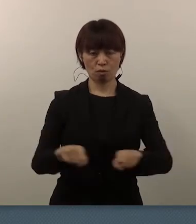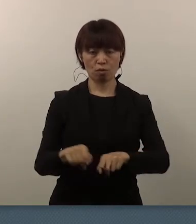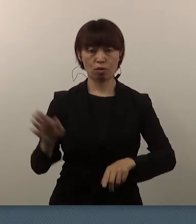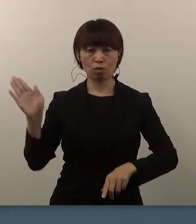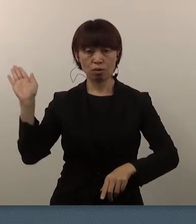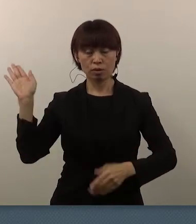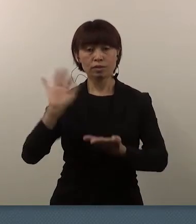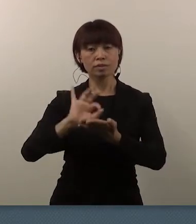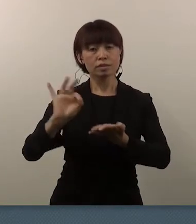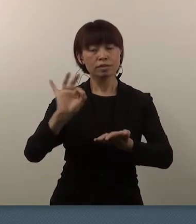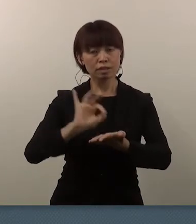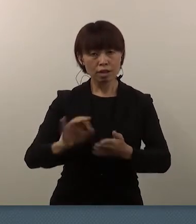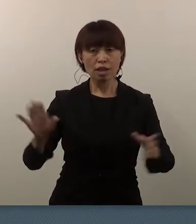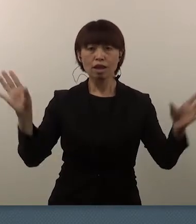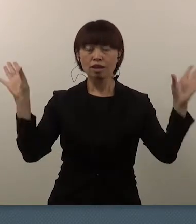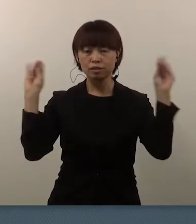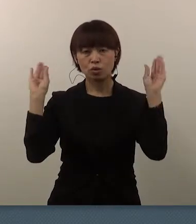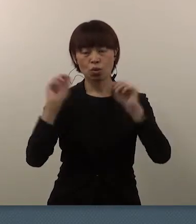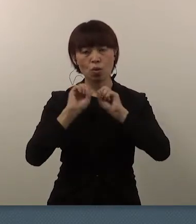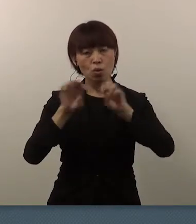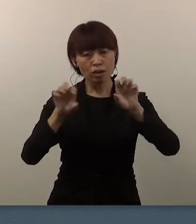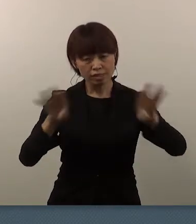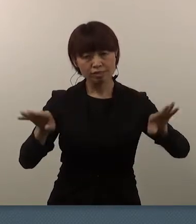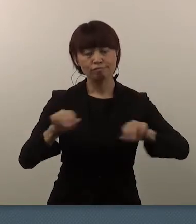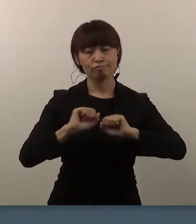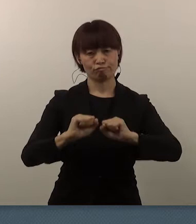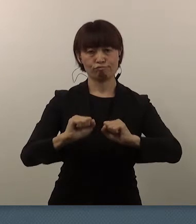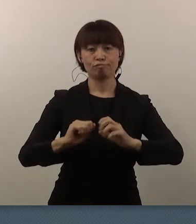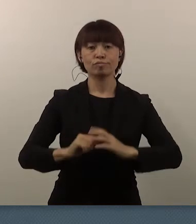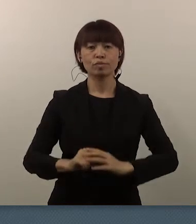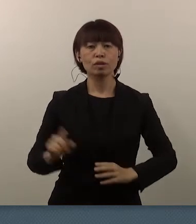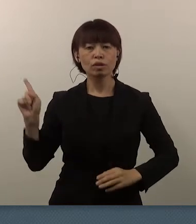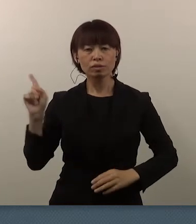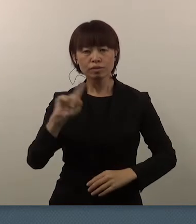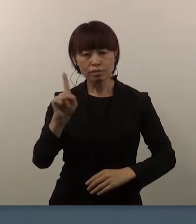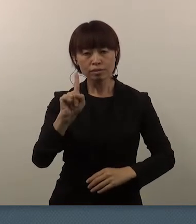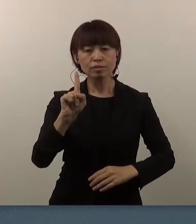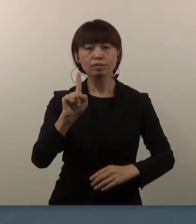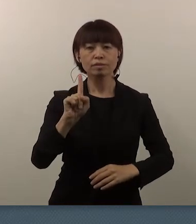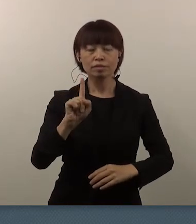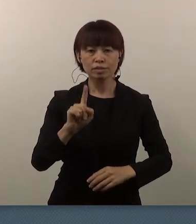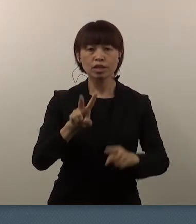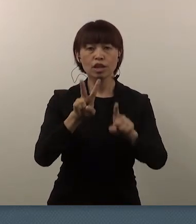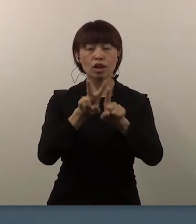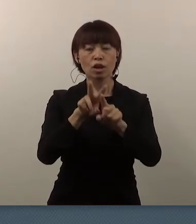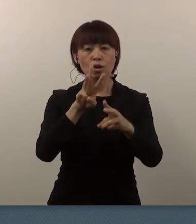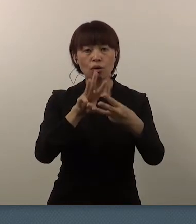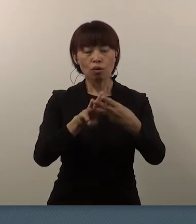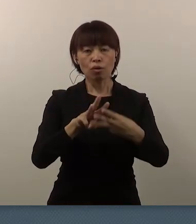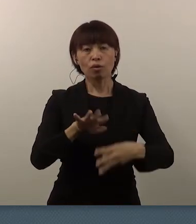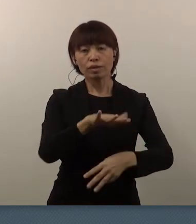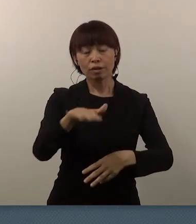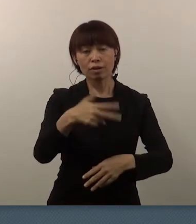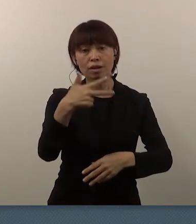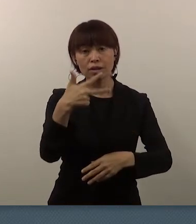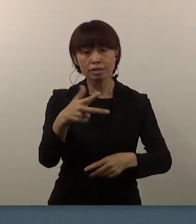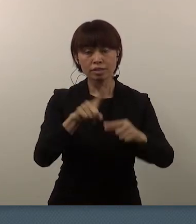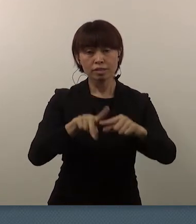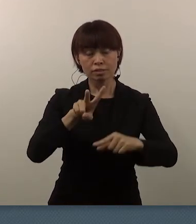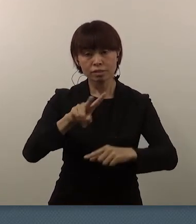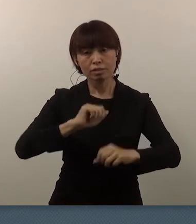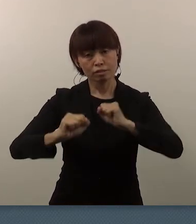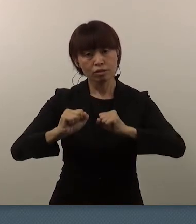情報発信も行ってまいります。このバックボードは小田原市を拠点に活動する NPO 法